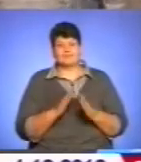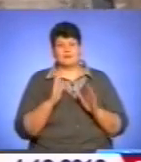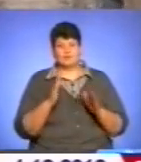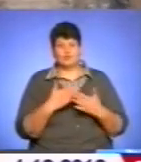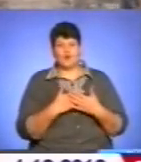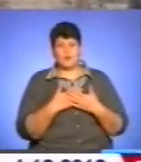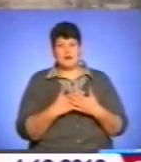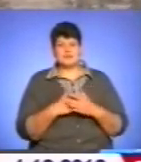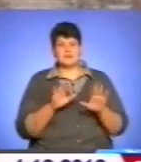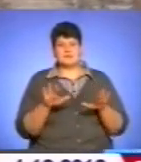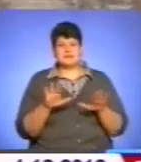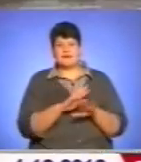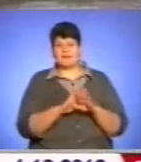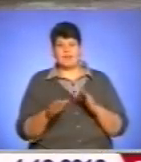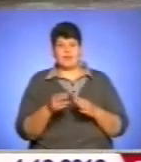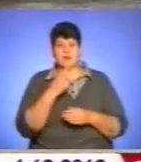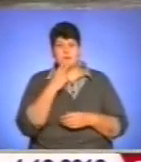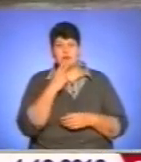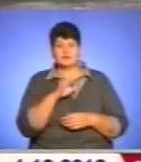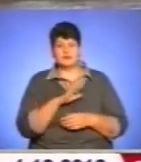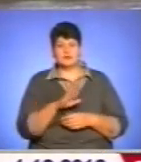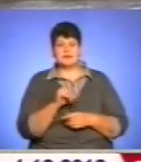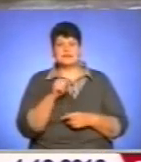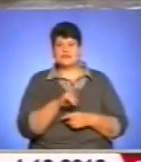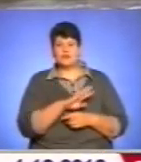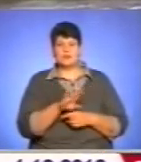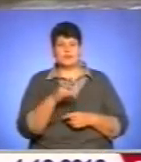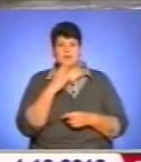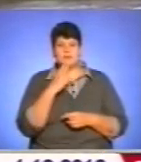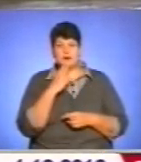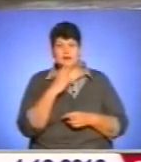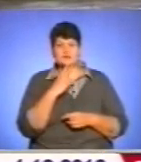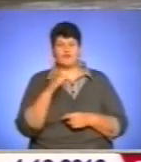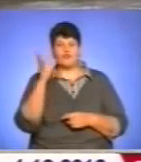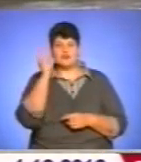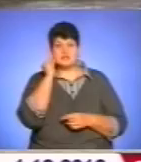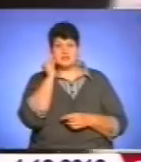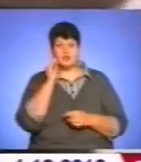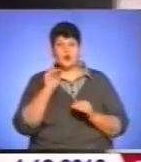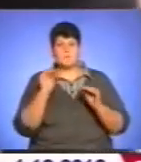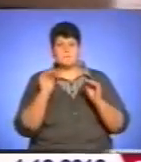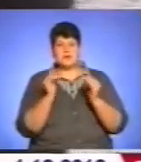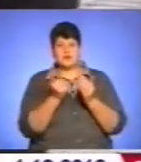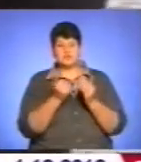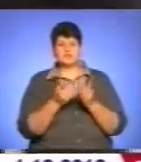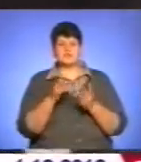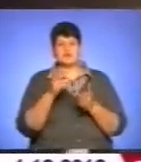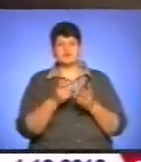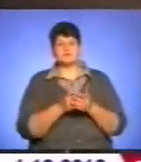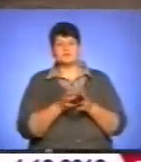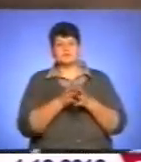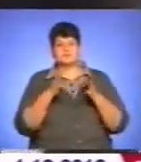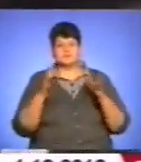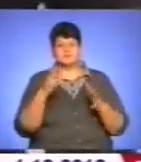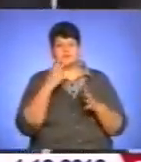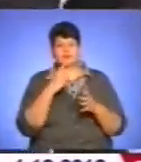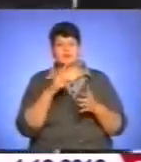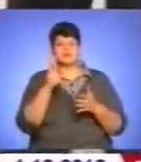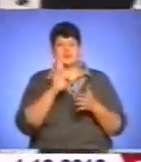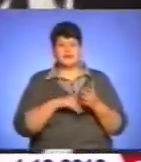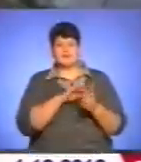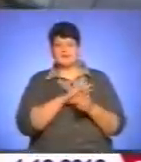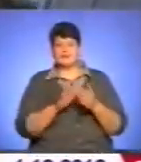місцях не палити все-таки. Ті, хто не палять, вважають, обмеження, підняття цін на тютюнові вироби, штрафи та інші засоби боротьби не є